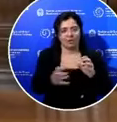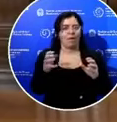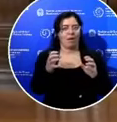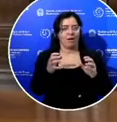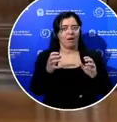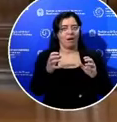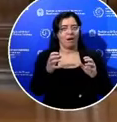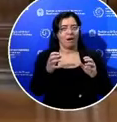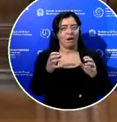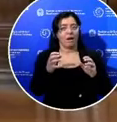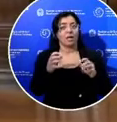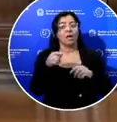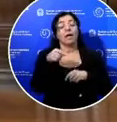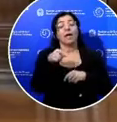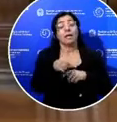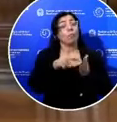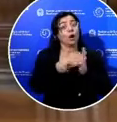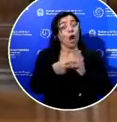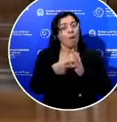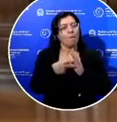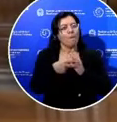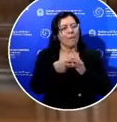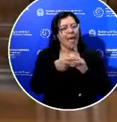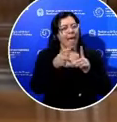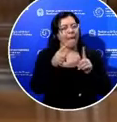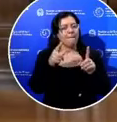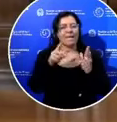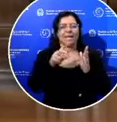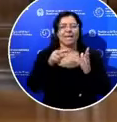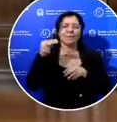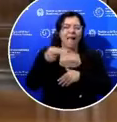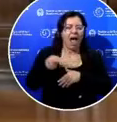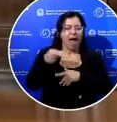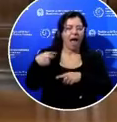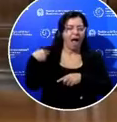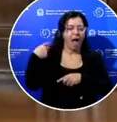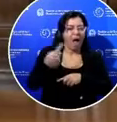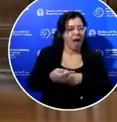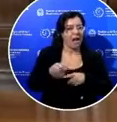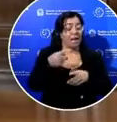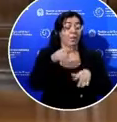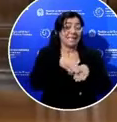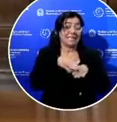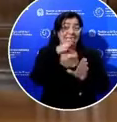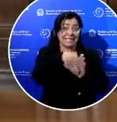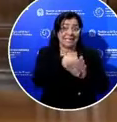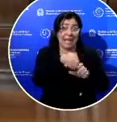Uno dei problemi cronici su cui si interroga il sistema penitenziario a proposito della gestione della